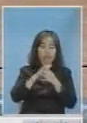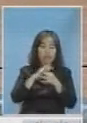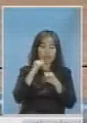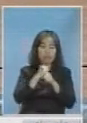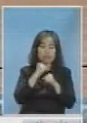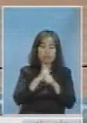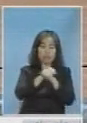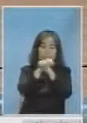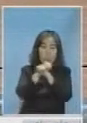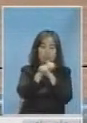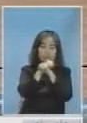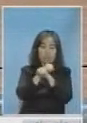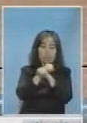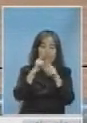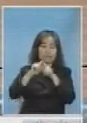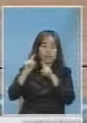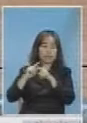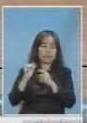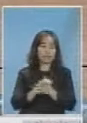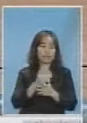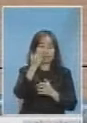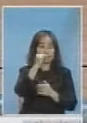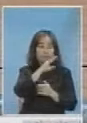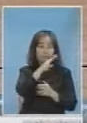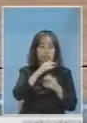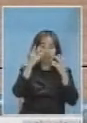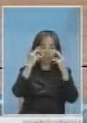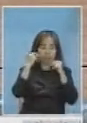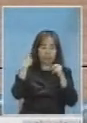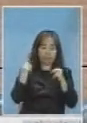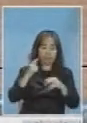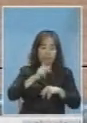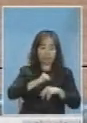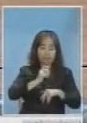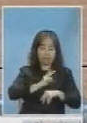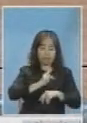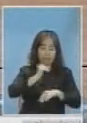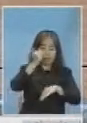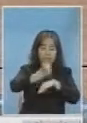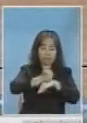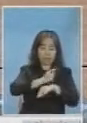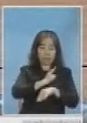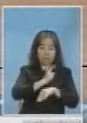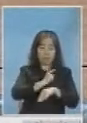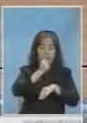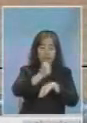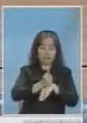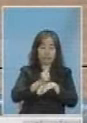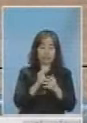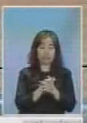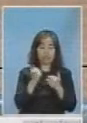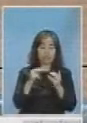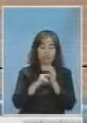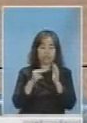รักษาความมั่นคงภายในถ้านายกรัฐมนตรีลงมาเป็นเจ้าภาพในการเสริมสร้างความมั่นคงของสถ